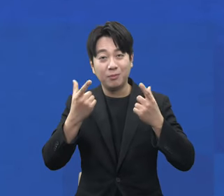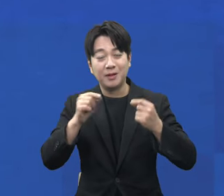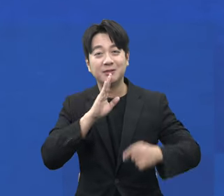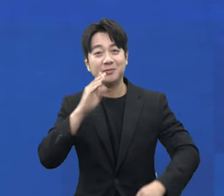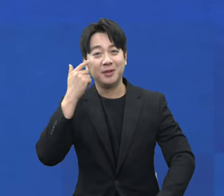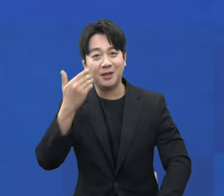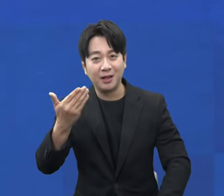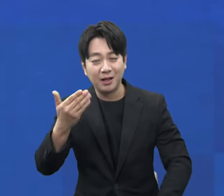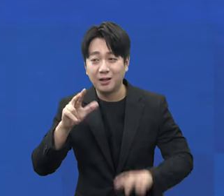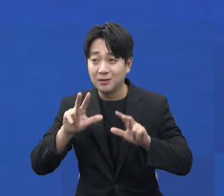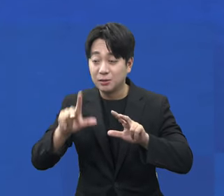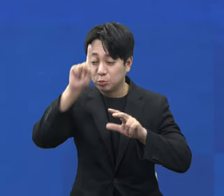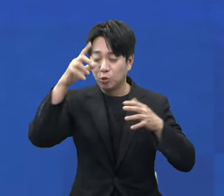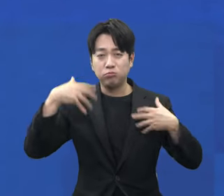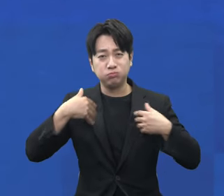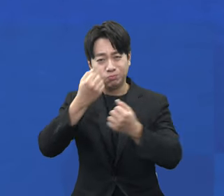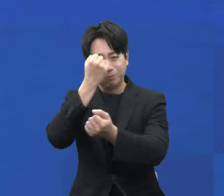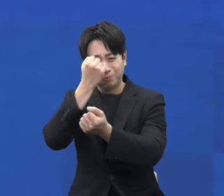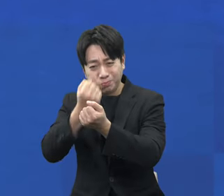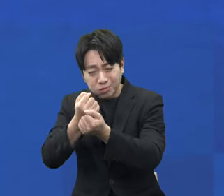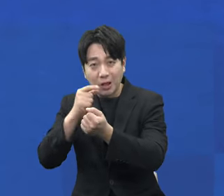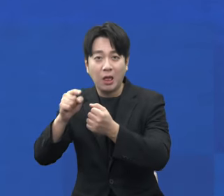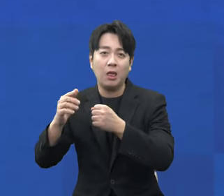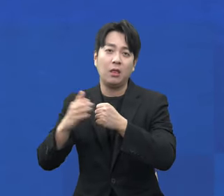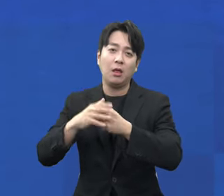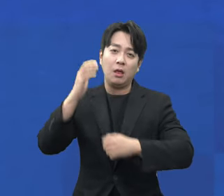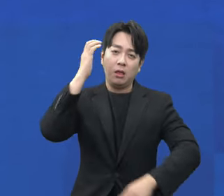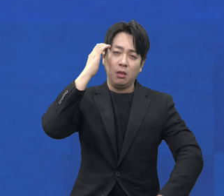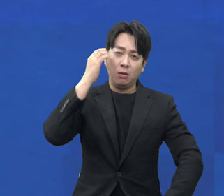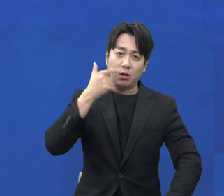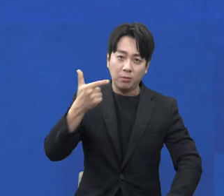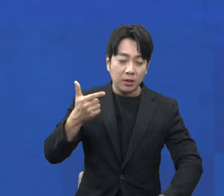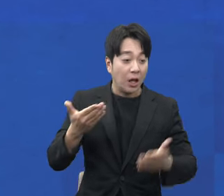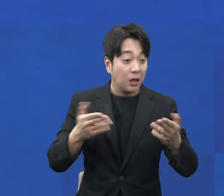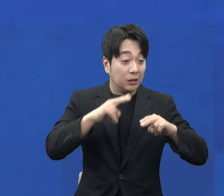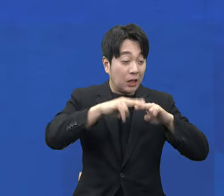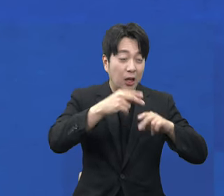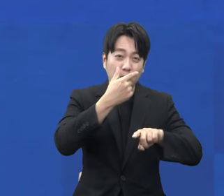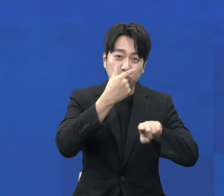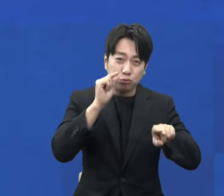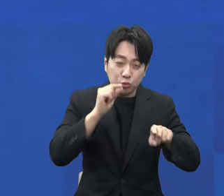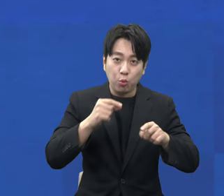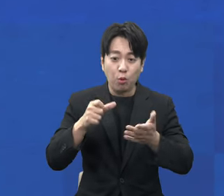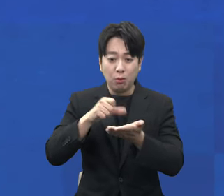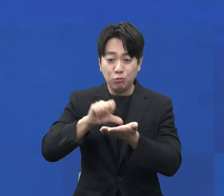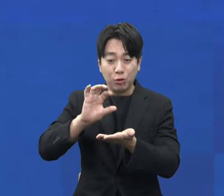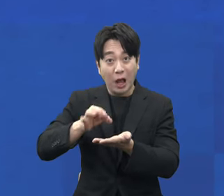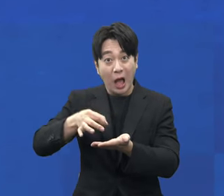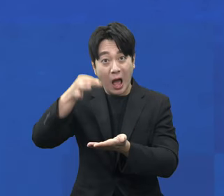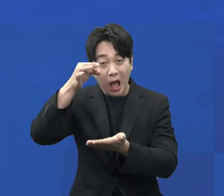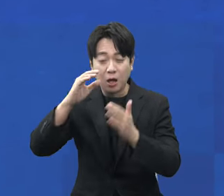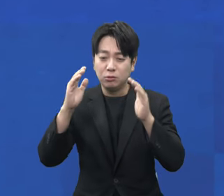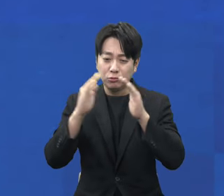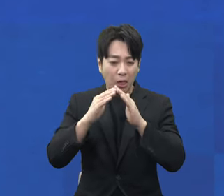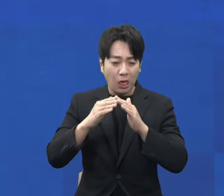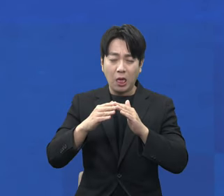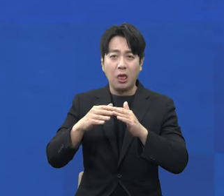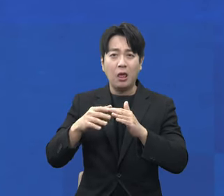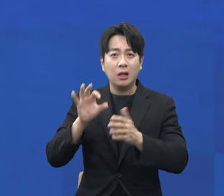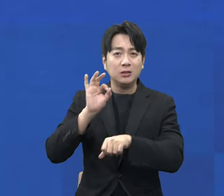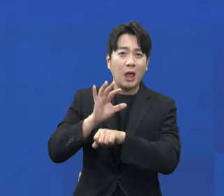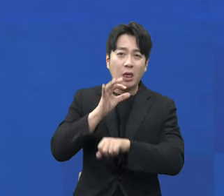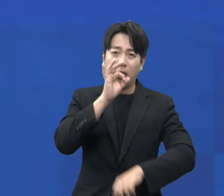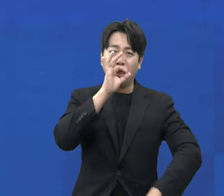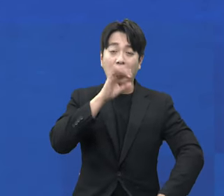우리의 삶을 질식시키고 있습니다. 일자리 부족과 주거 불안정, 저출산 문제는 나아질 기미가 전혀 보이지